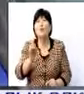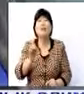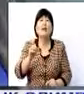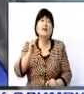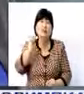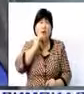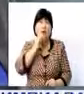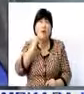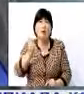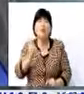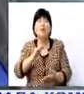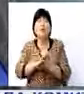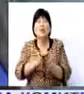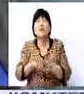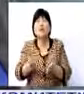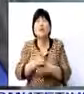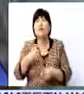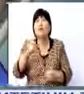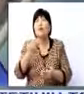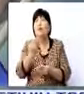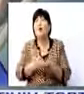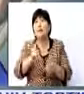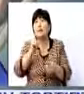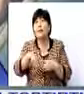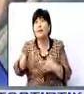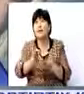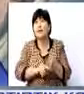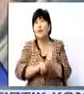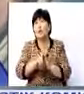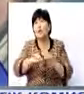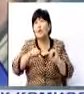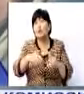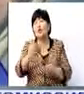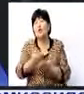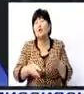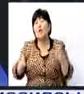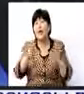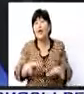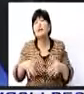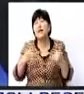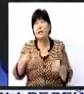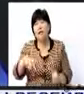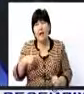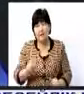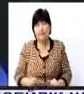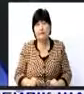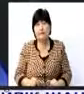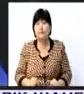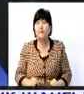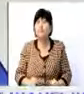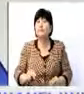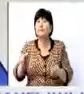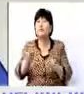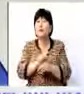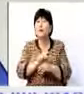Тұрымбетов. Науқастың жағдайымен танысқан мамандар бұл мәселені тез арада қолға алып шешу жолдарын қарастыратындығын айтты. Емдік оңалту